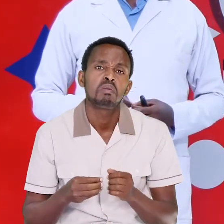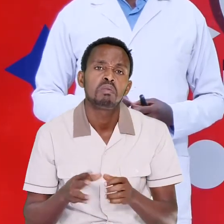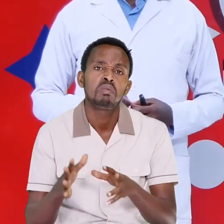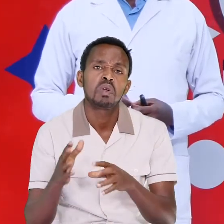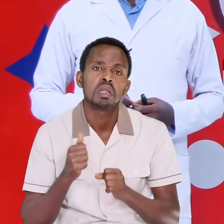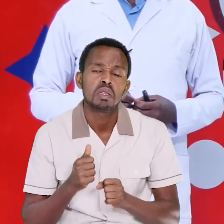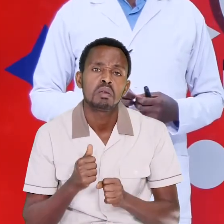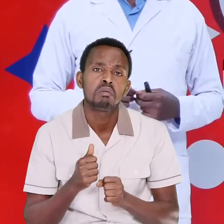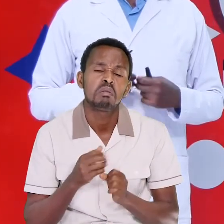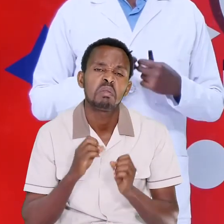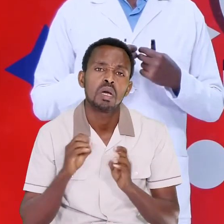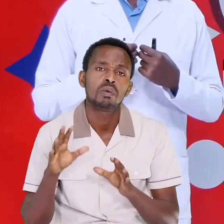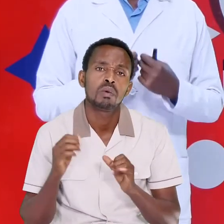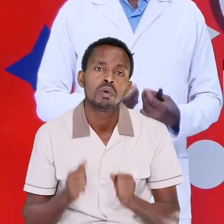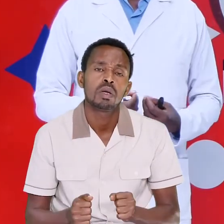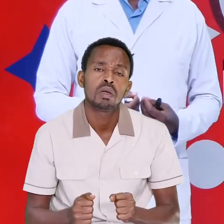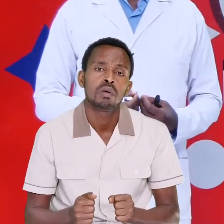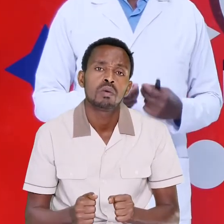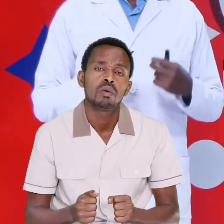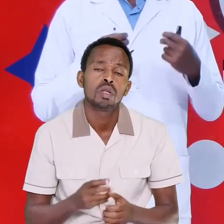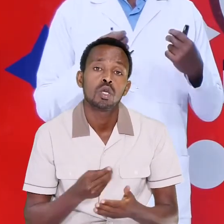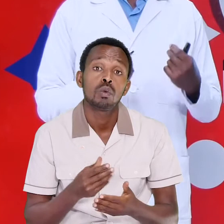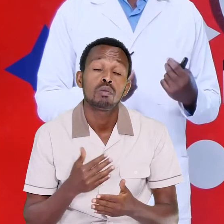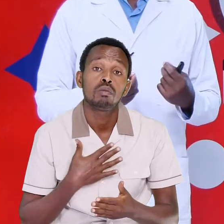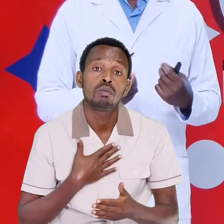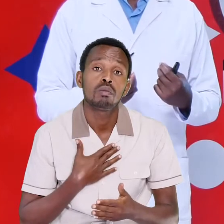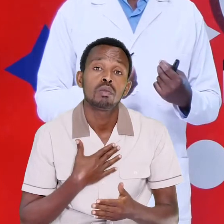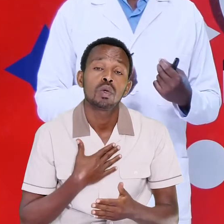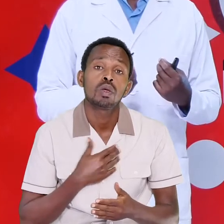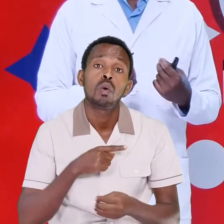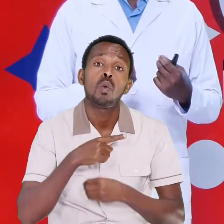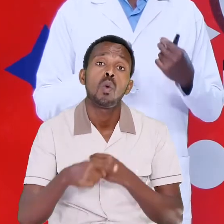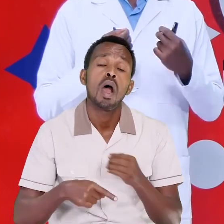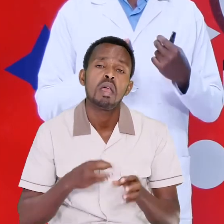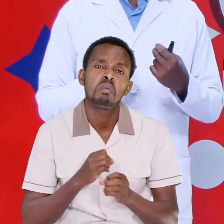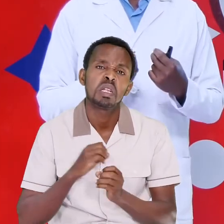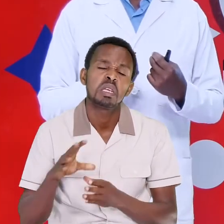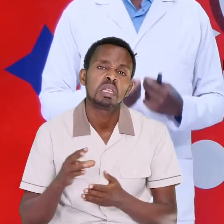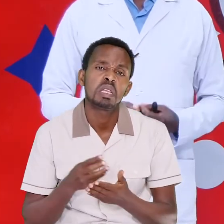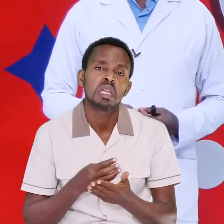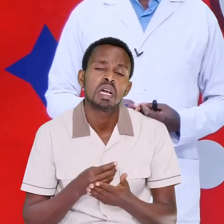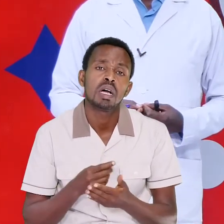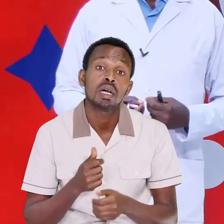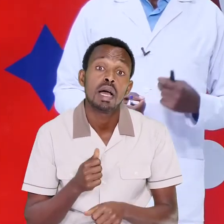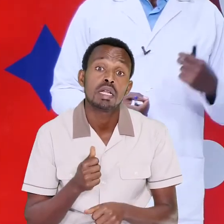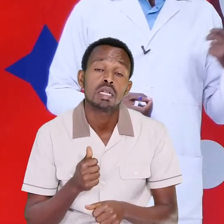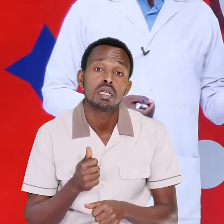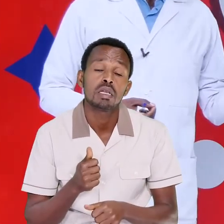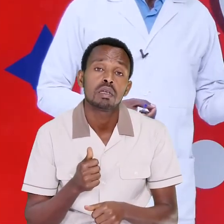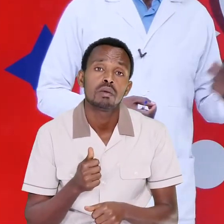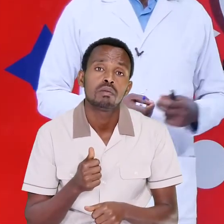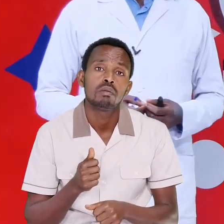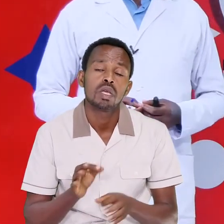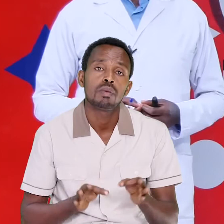nan danda'a. Kanaaf qarshiin koo bade kan jedhu waa'ee badiisa qarshii kanaa ibsaa jechuudha.